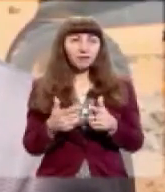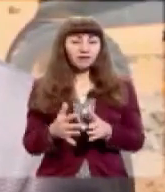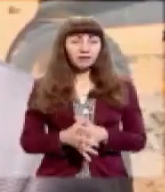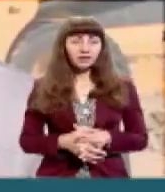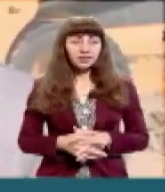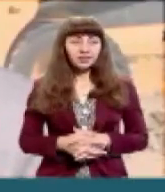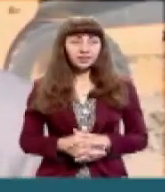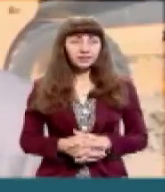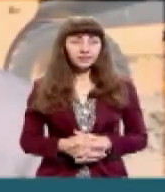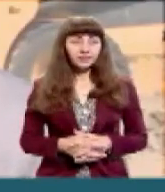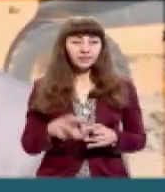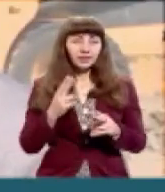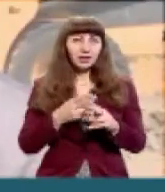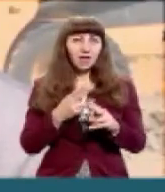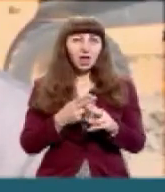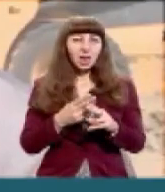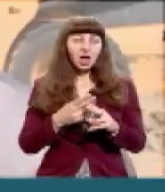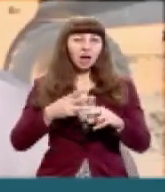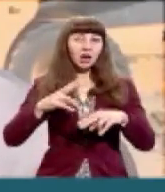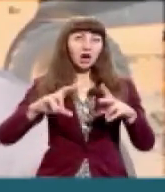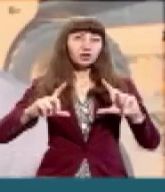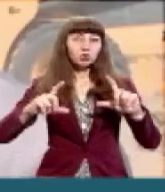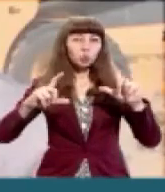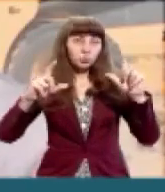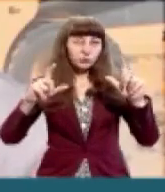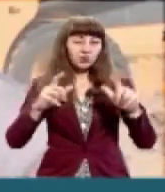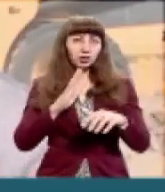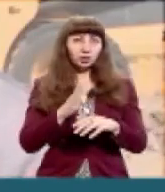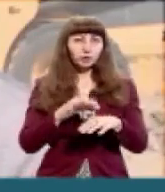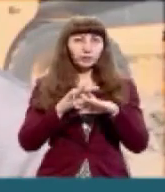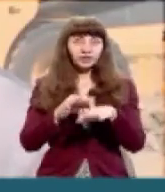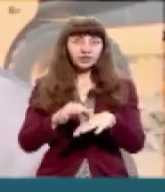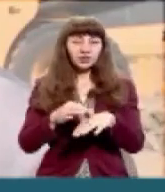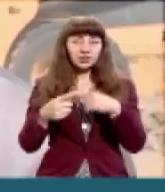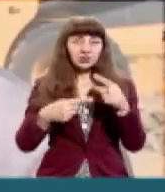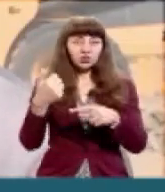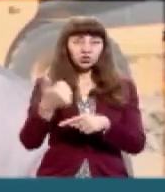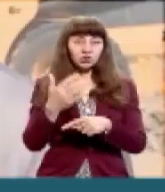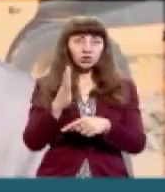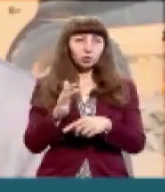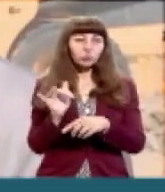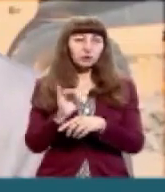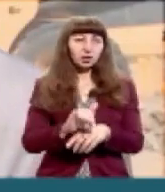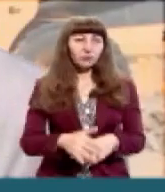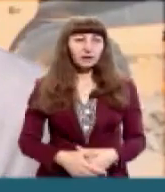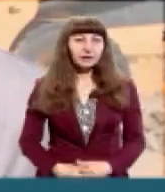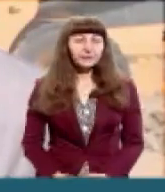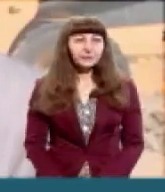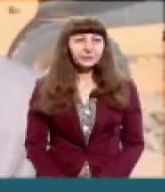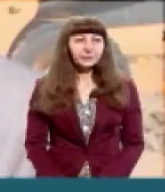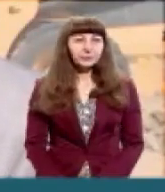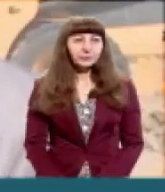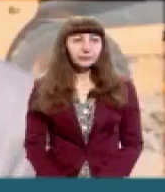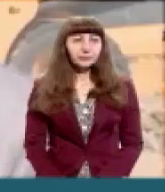полностью металлоконструкция, которая вот буквально на следующей неделе придет в Боровское, и будет установка.